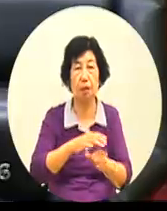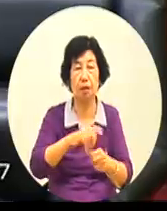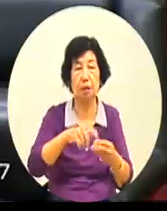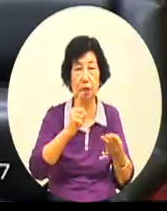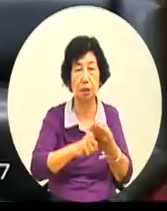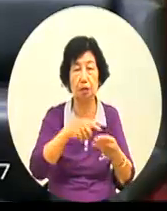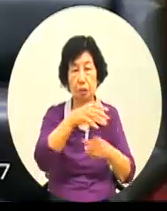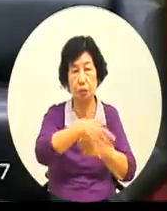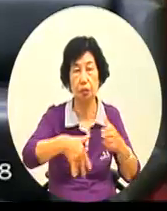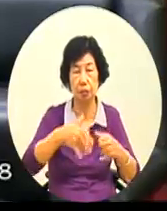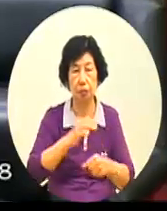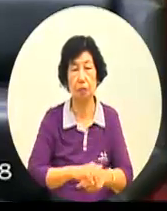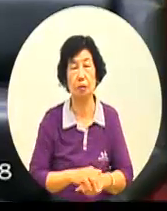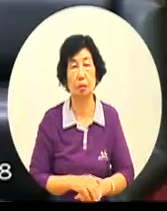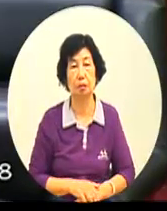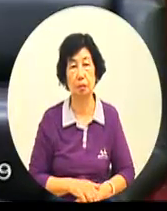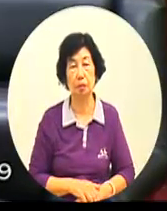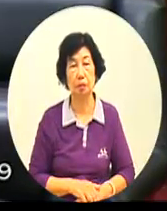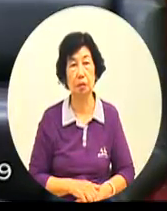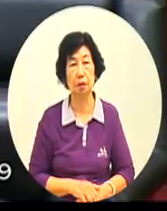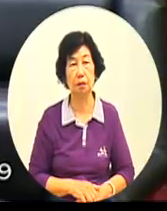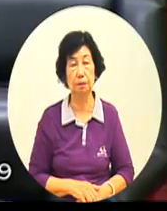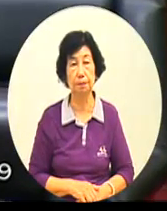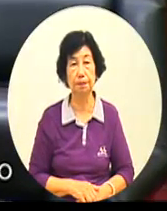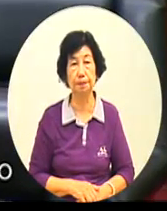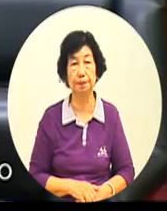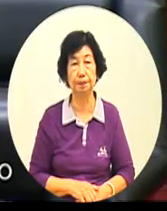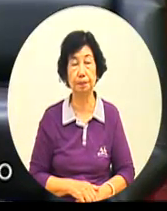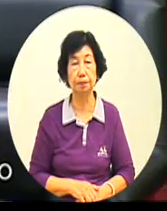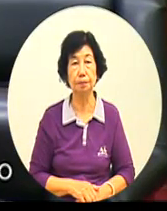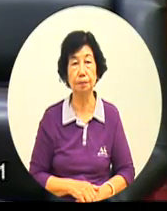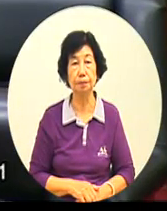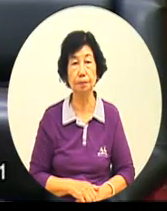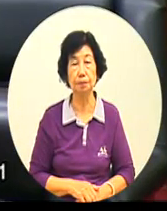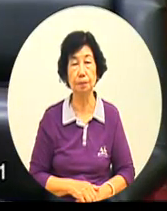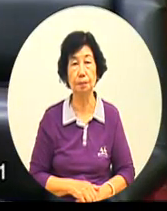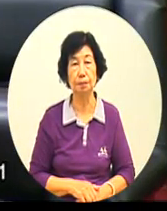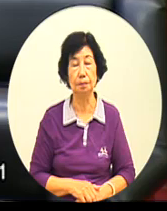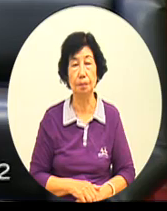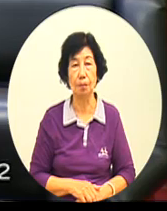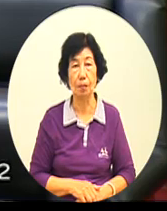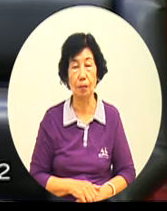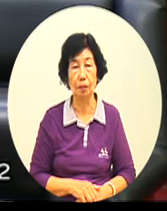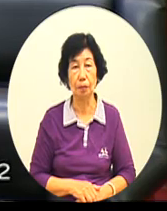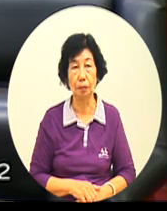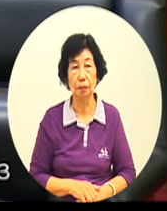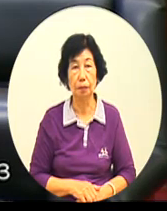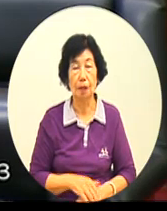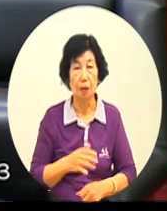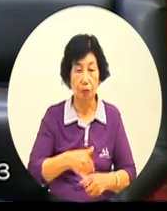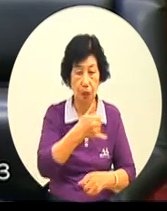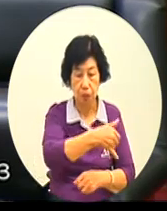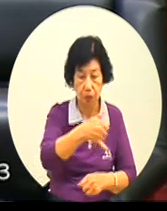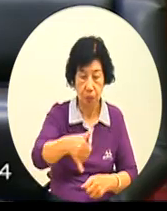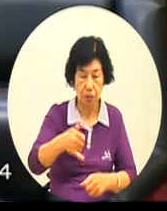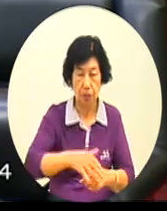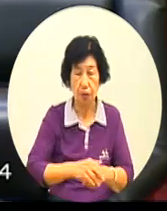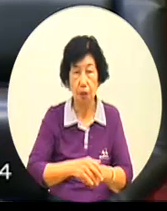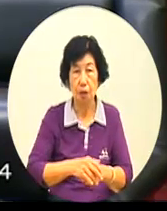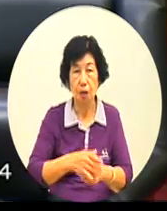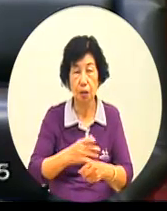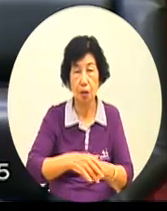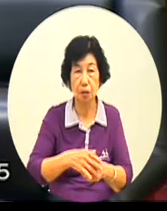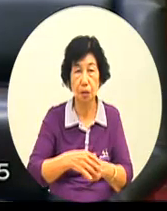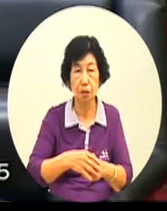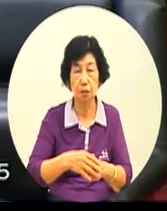我们的伊斯丹娜也问了，我们所有的这些到我们各区的这些统筹款，这些统